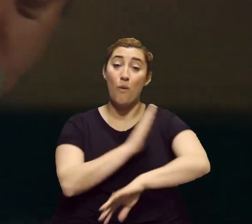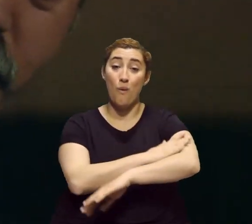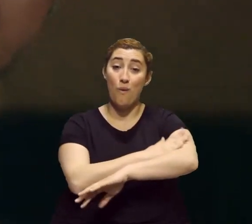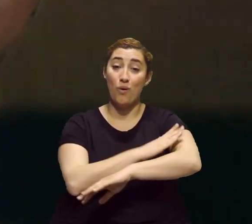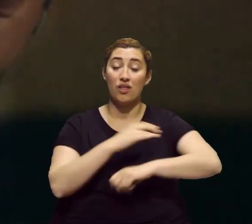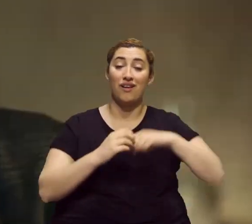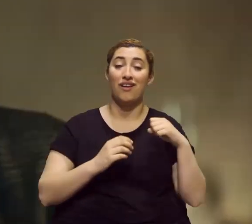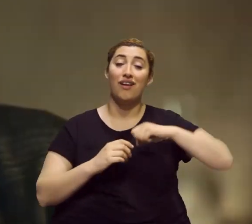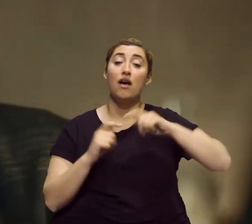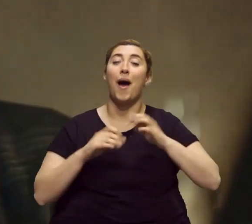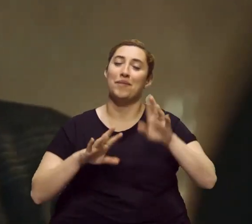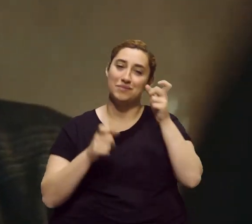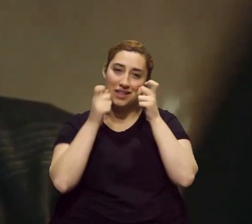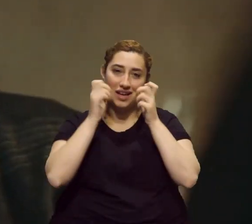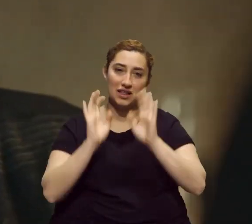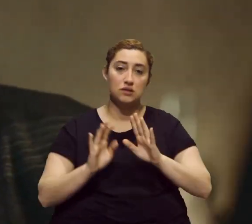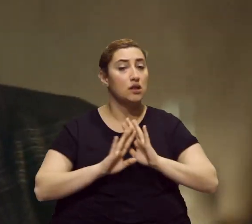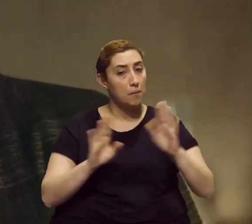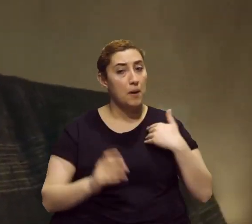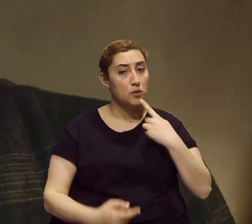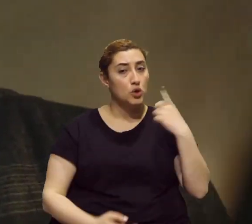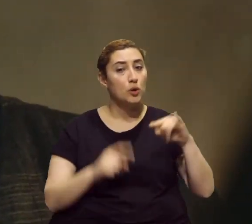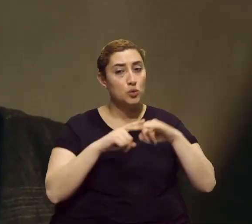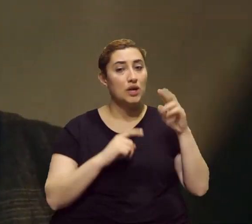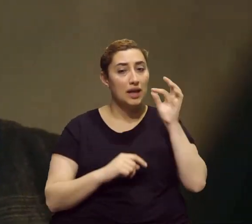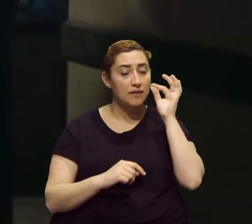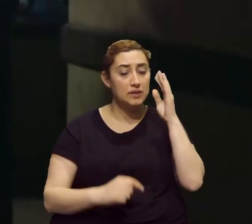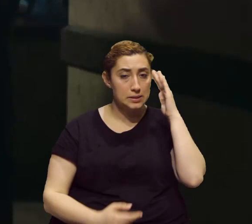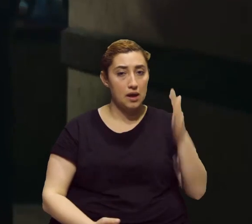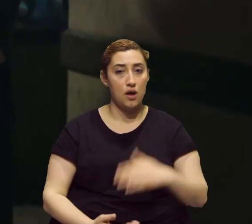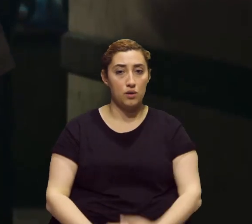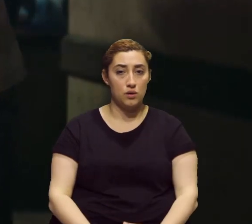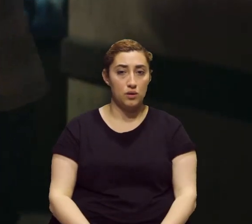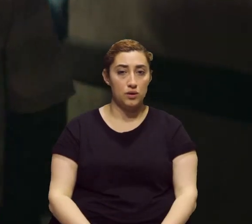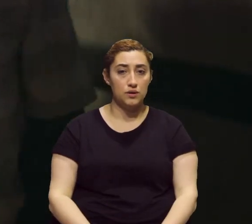kolunu kıpırdatmamaya dikkat etsin. Tamam söylerim Hüseyin Efendi, sağ ol.